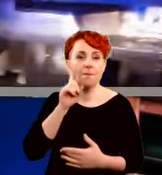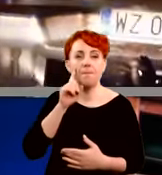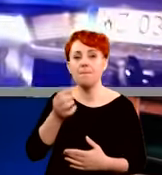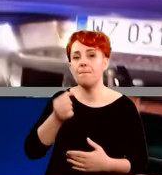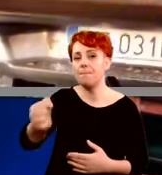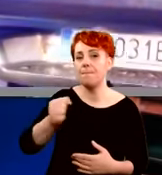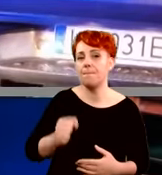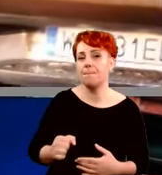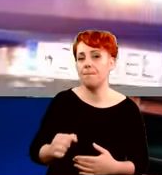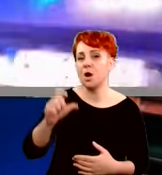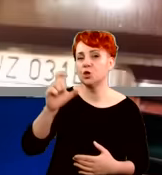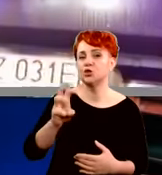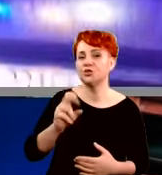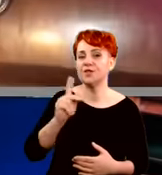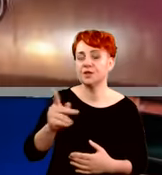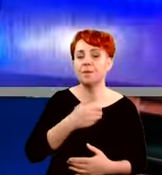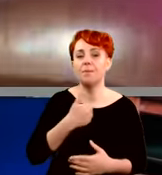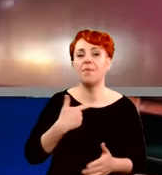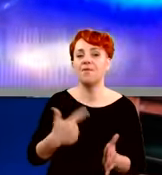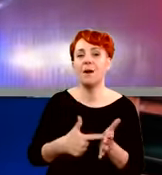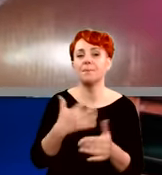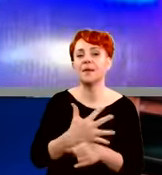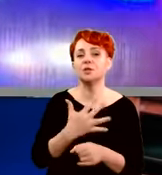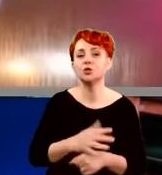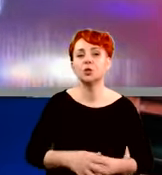posła Sławomira Ćwika z Polski 2050. A dlaczego pan